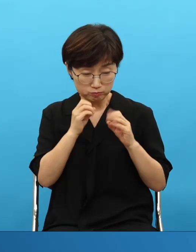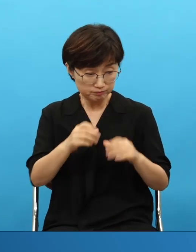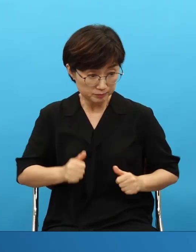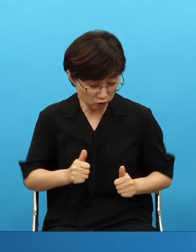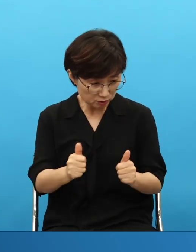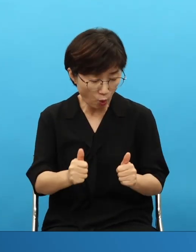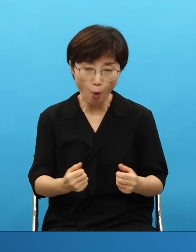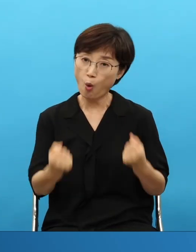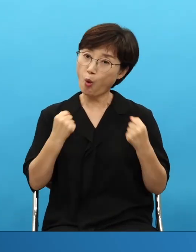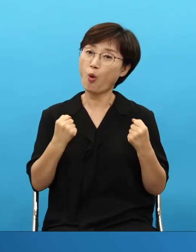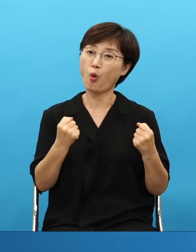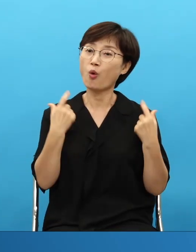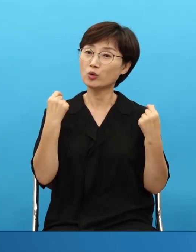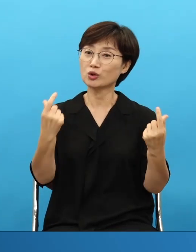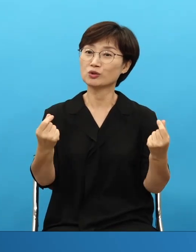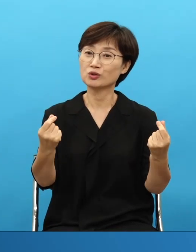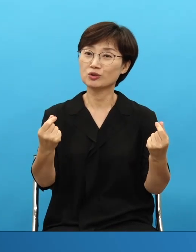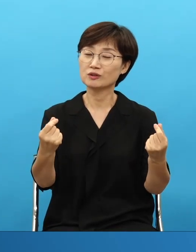그리고 지금